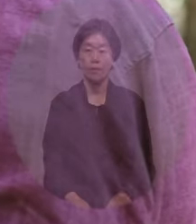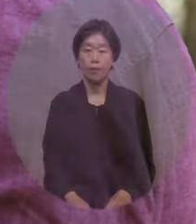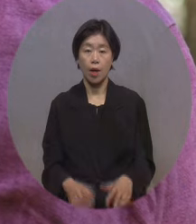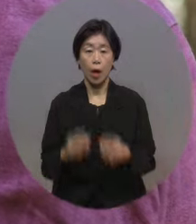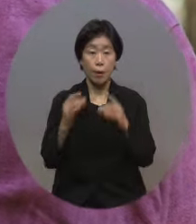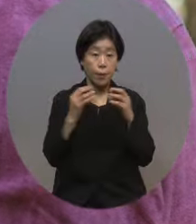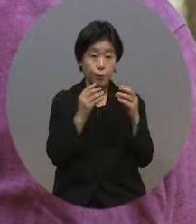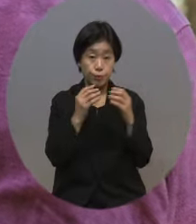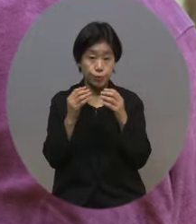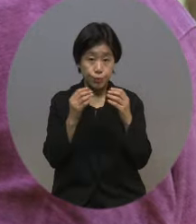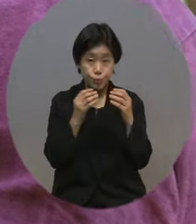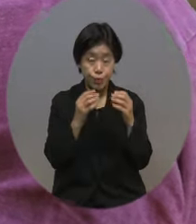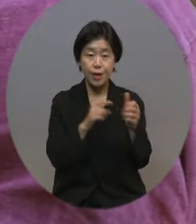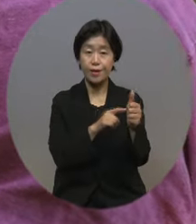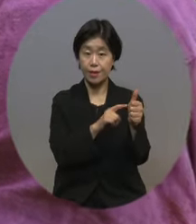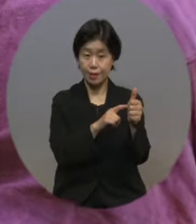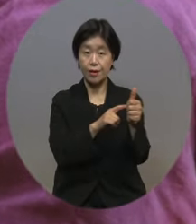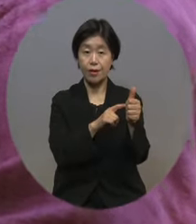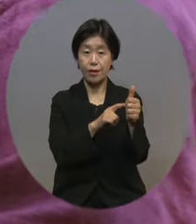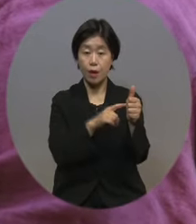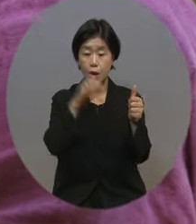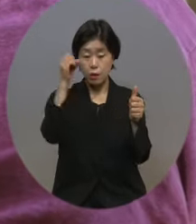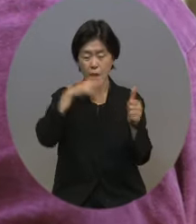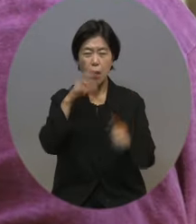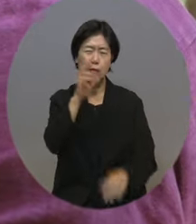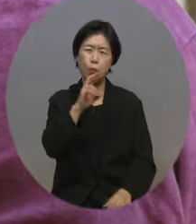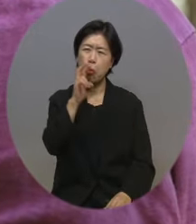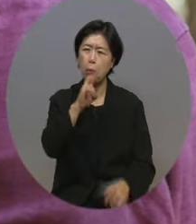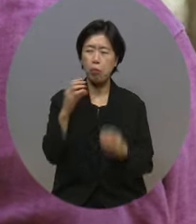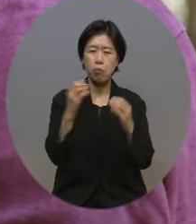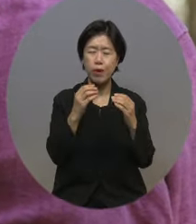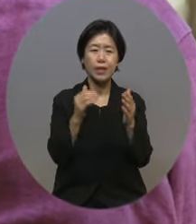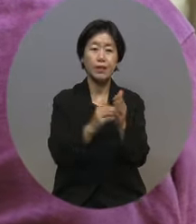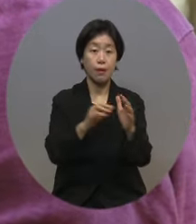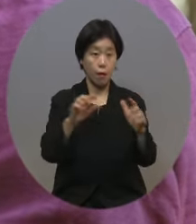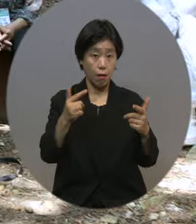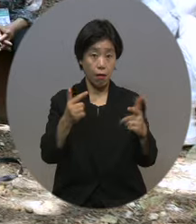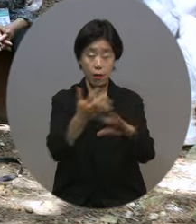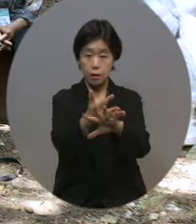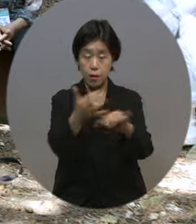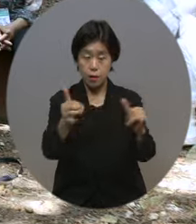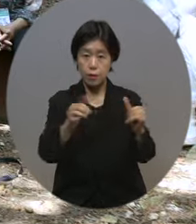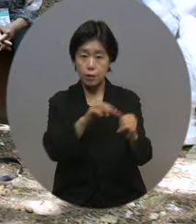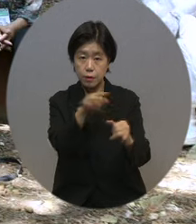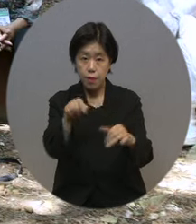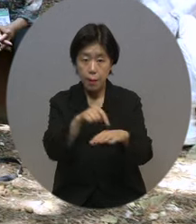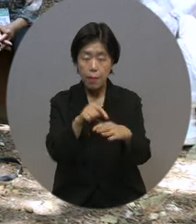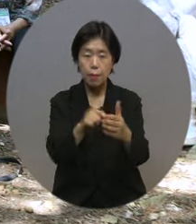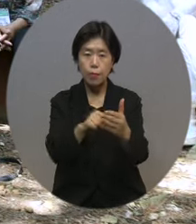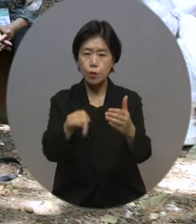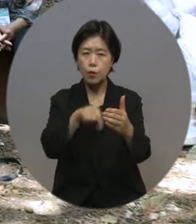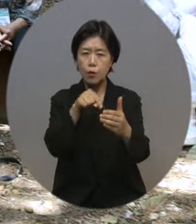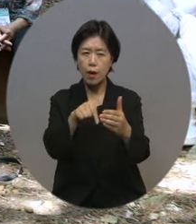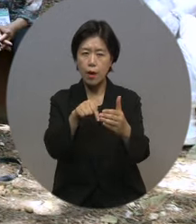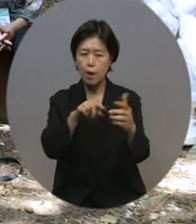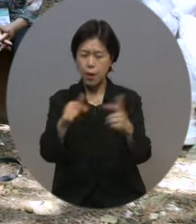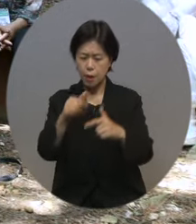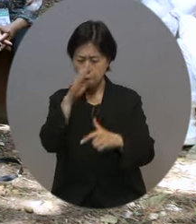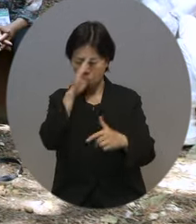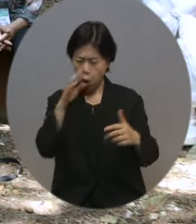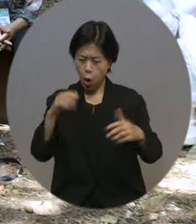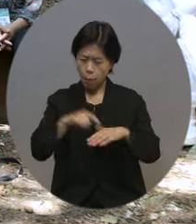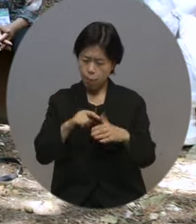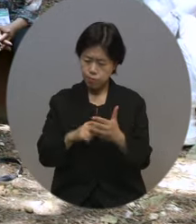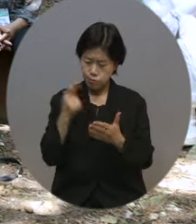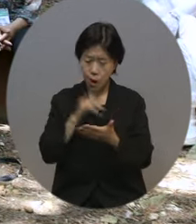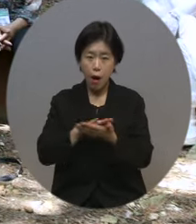연주가로서 그가 선사하는 음악은 단순한 멜로디가 아닌 사람들 마음을 치유하고 희망을 불어넣는 힘이 있다고 하는데요.